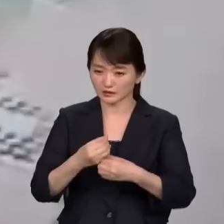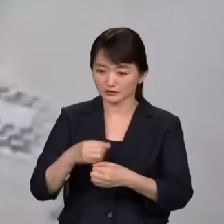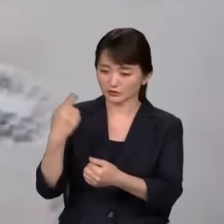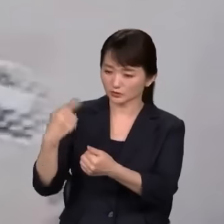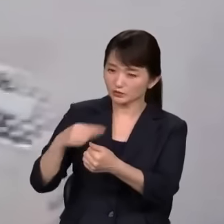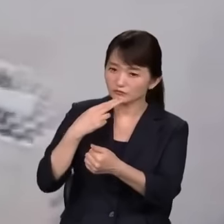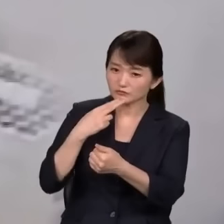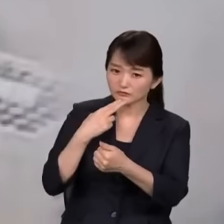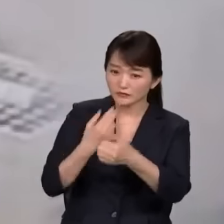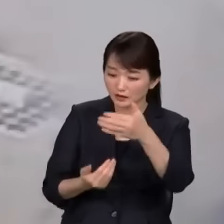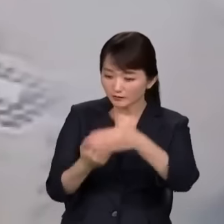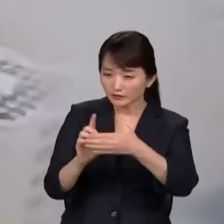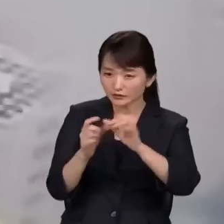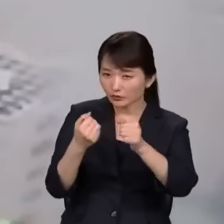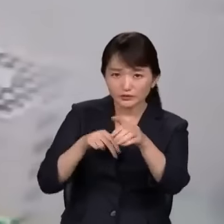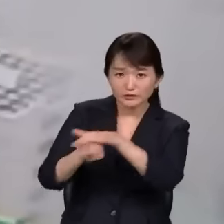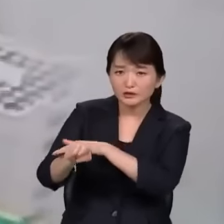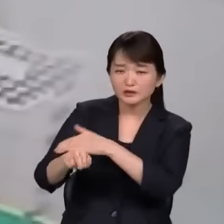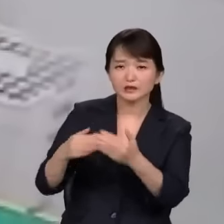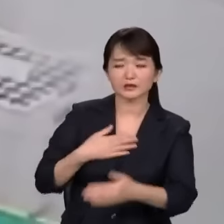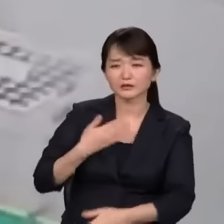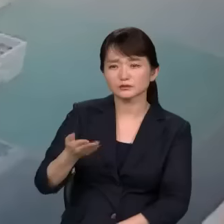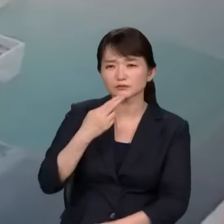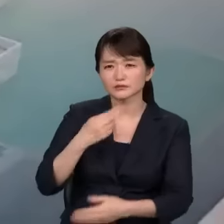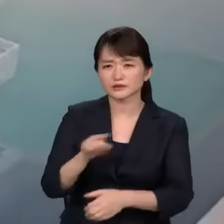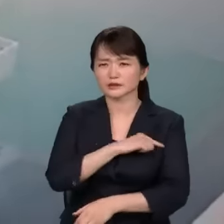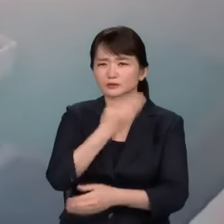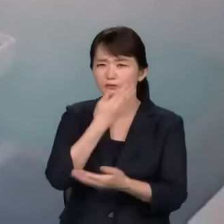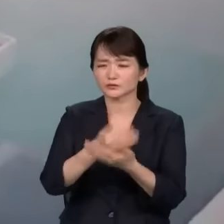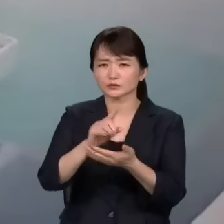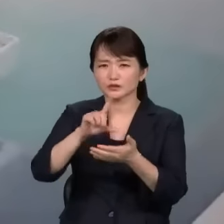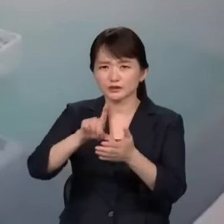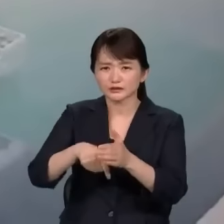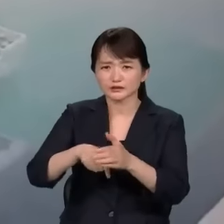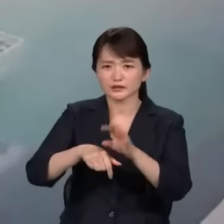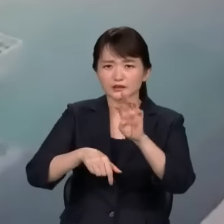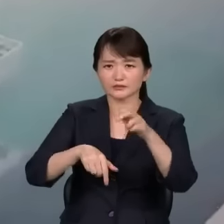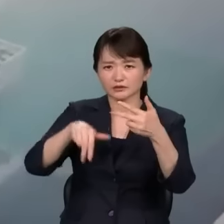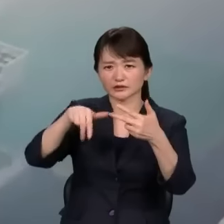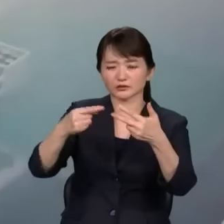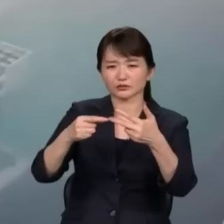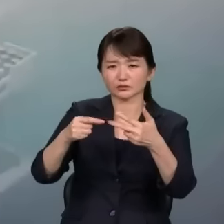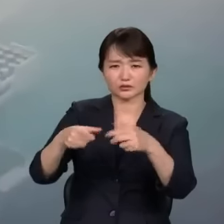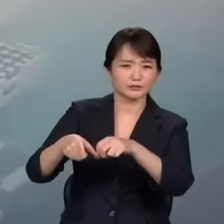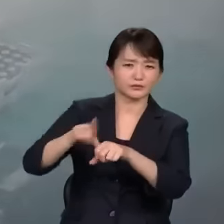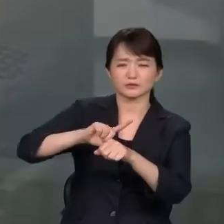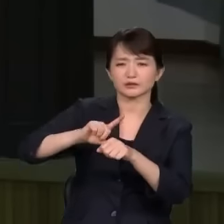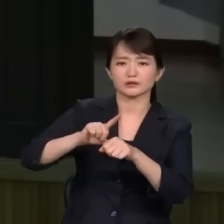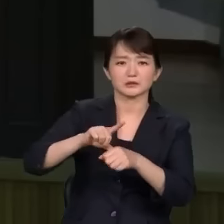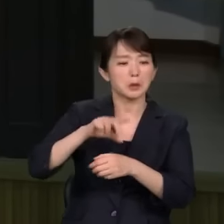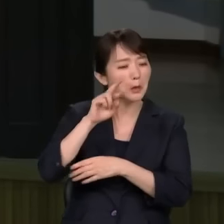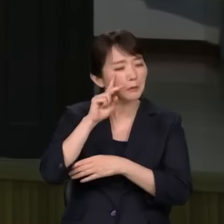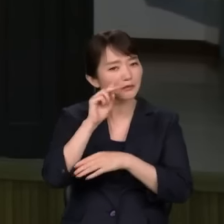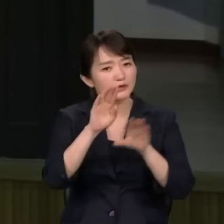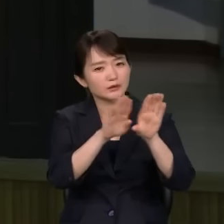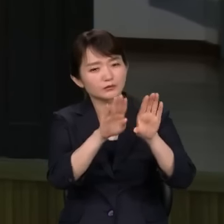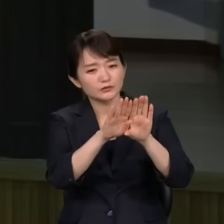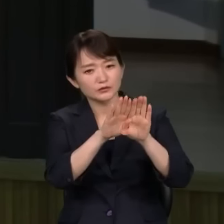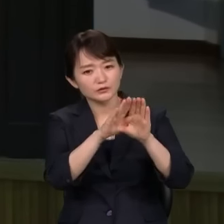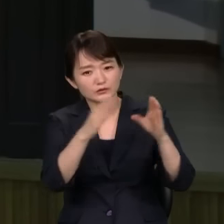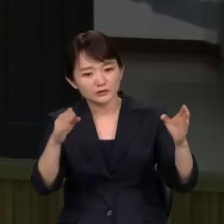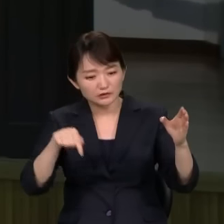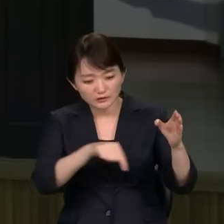대처 요령도 알리지 않았습니다. 이 때문에 골든타임 37초를 놓친 겁니다. 심지어 비상구로 통하는 일부 출입문엔